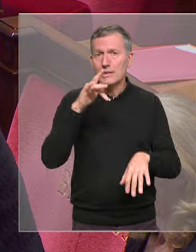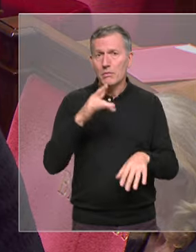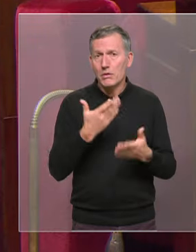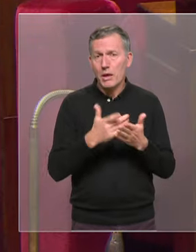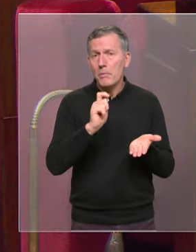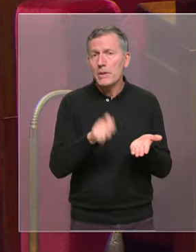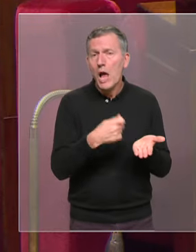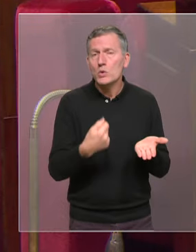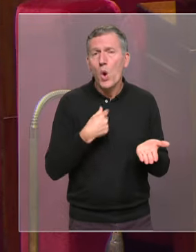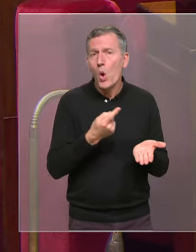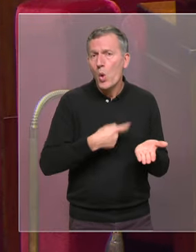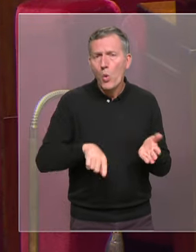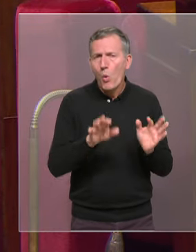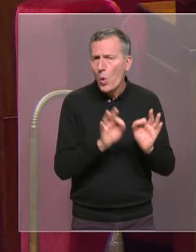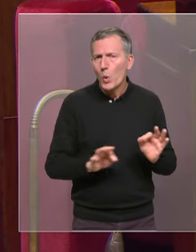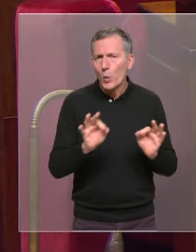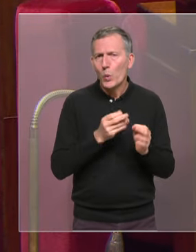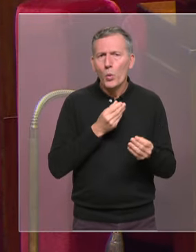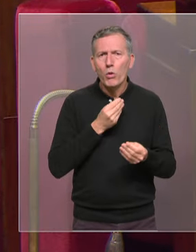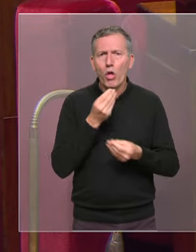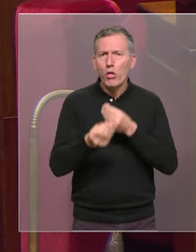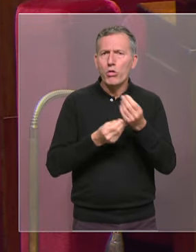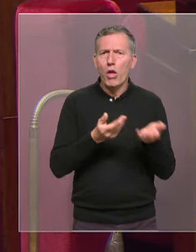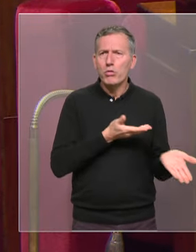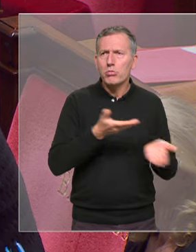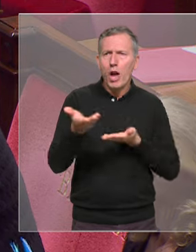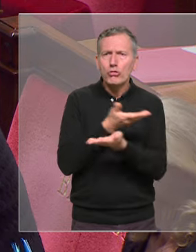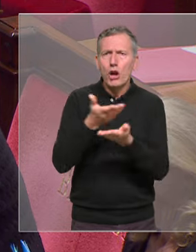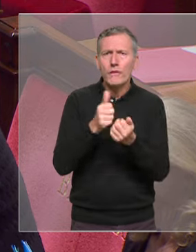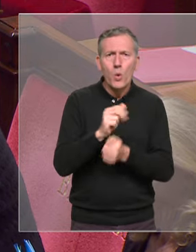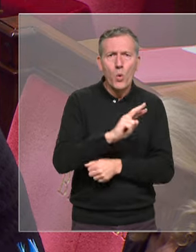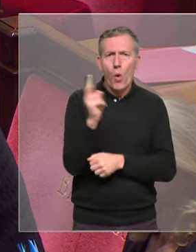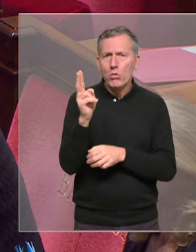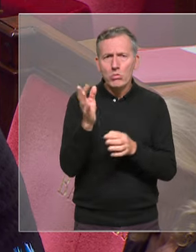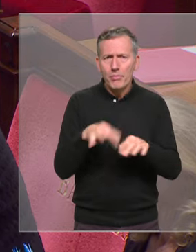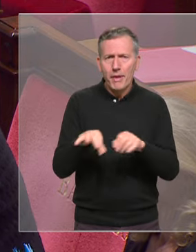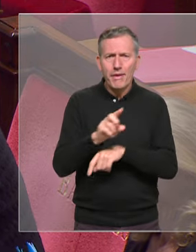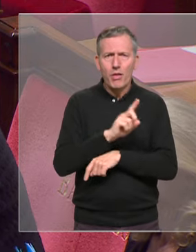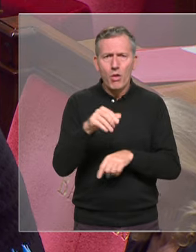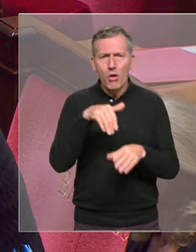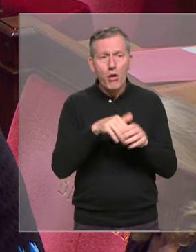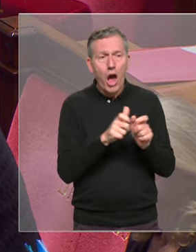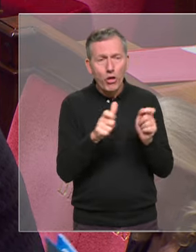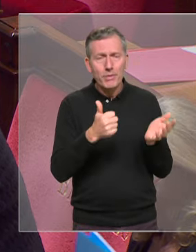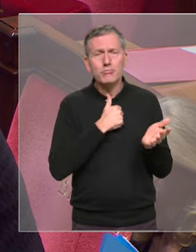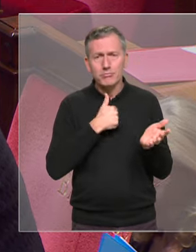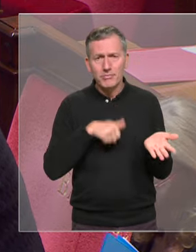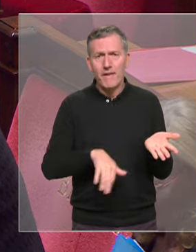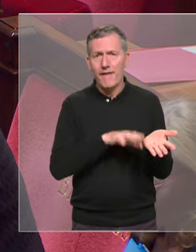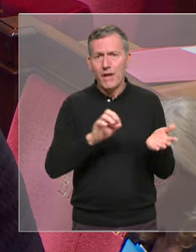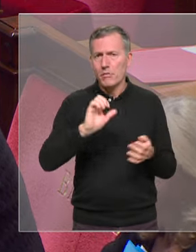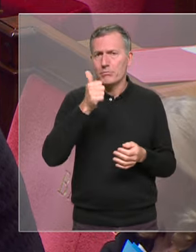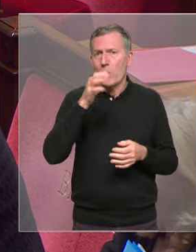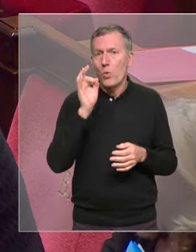n'est en aucun cas question d'avoir des échanges avec qui que ce soit d'autre que des entreprises françaises